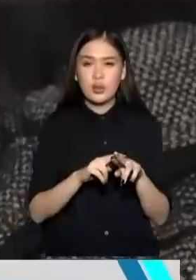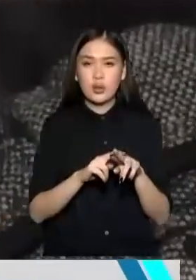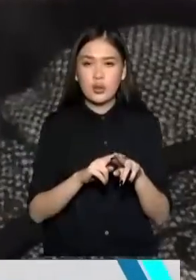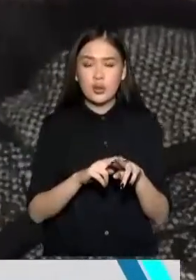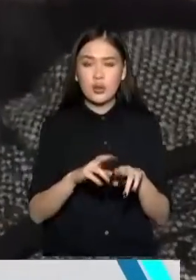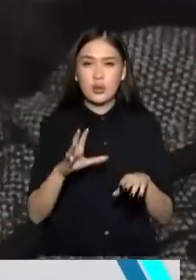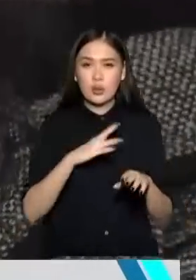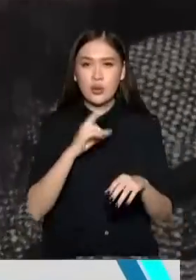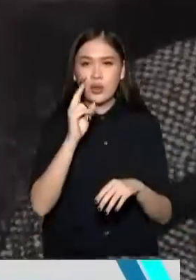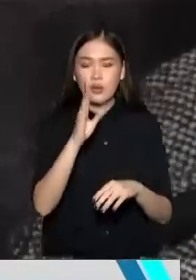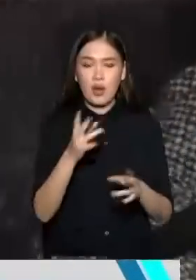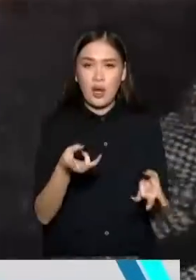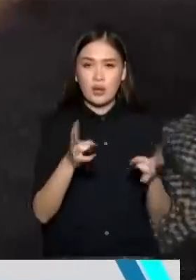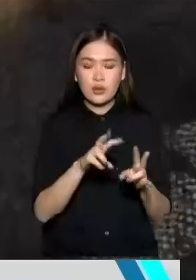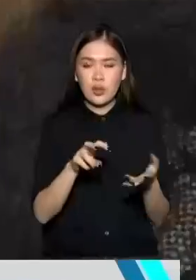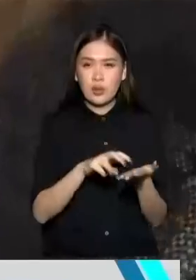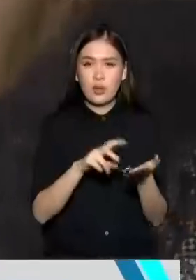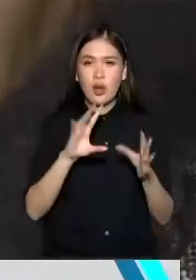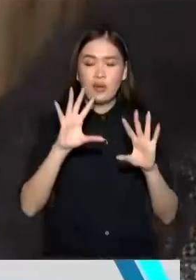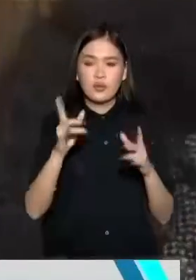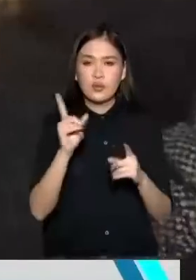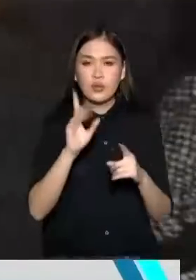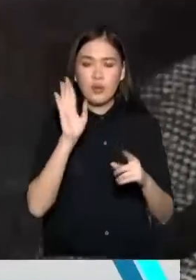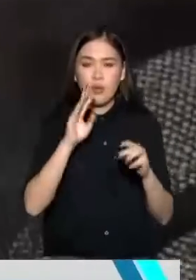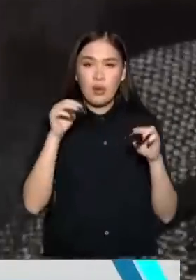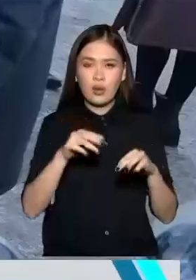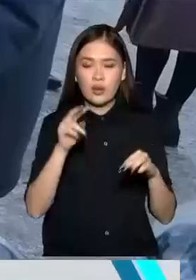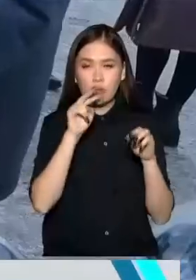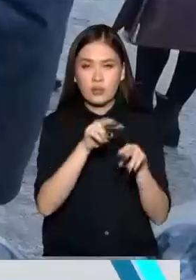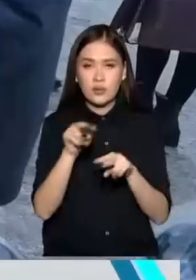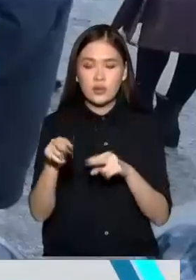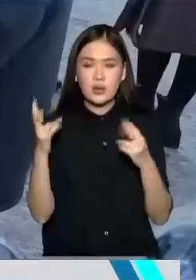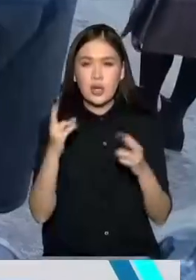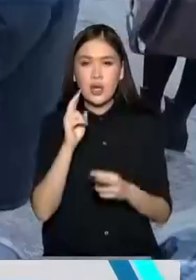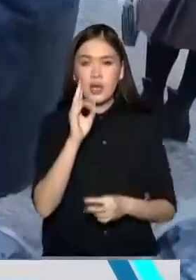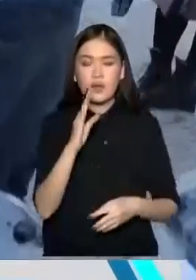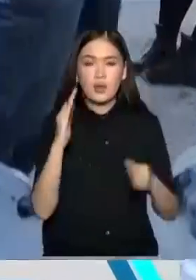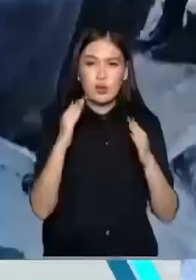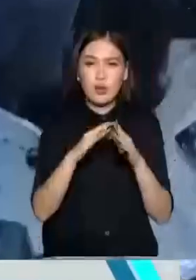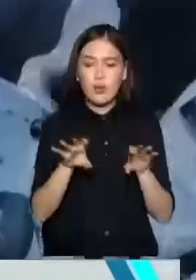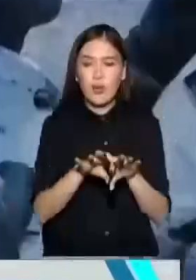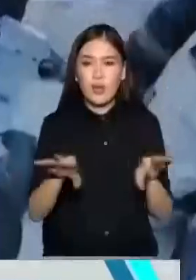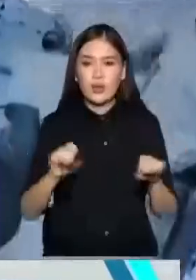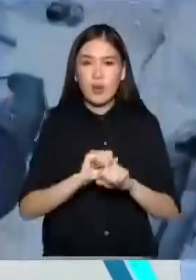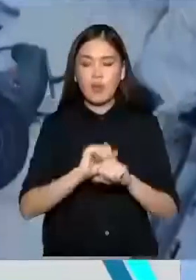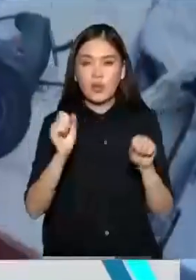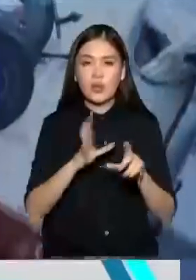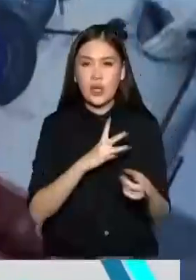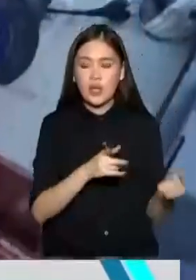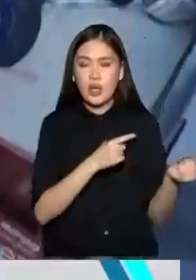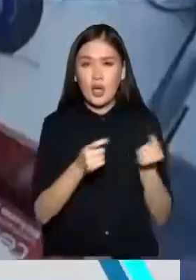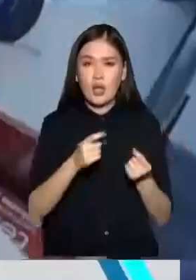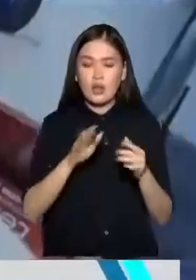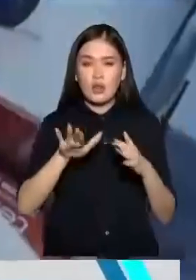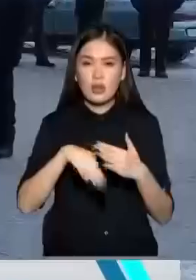бросить квартиру Мало ли что побежит нет надо следить квартиры и дома где лопнули батареи завозят и устанавливают